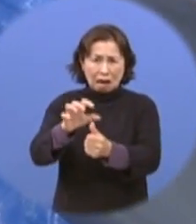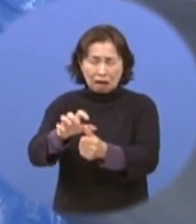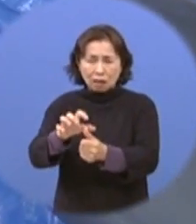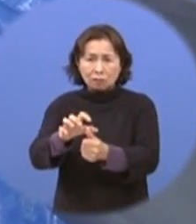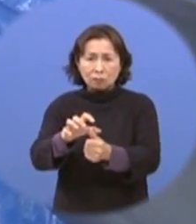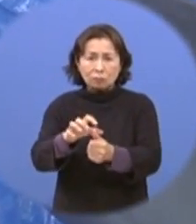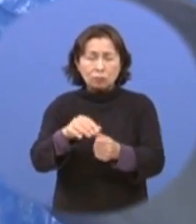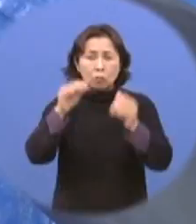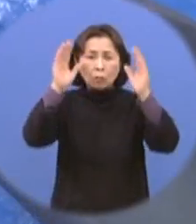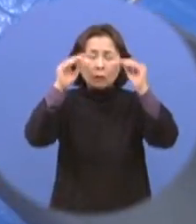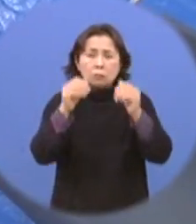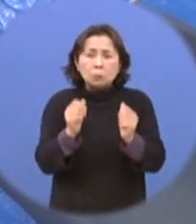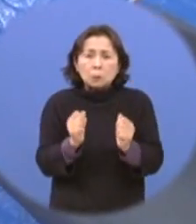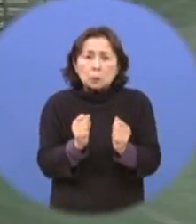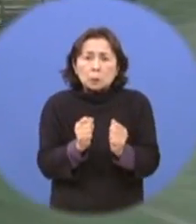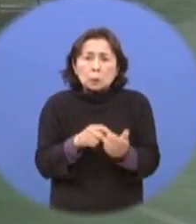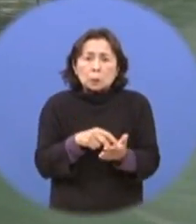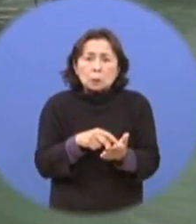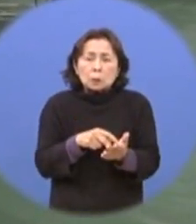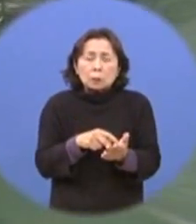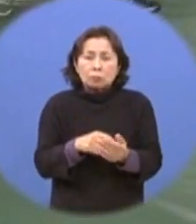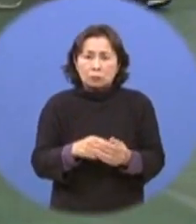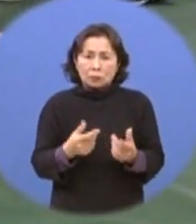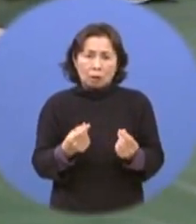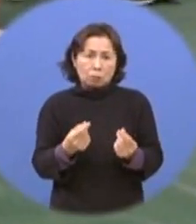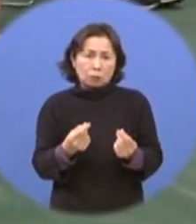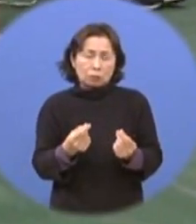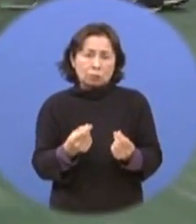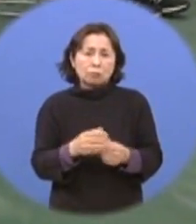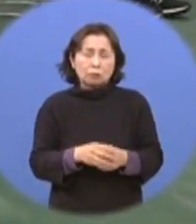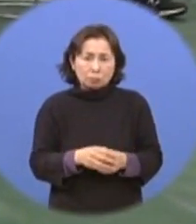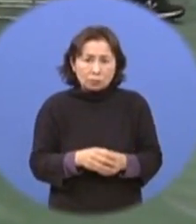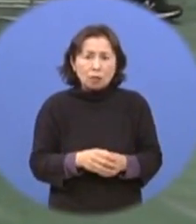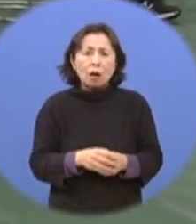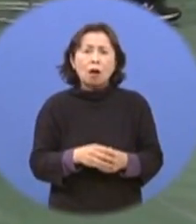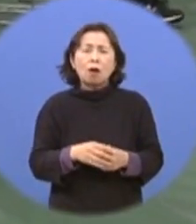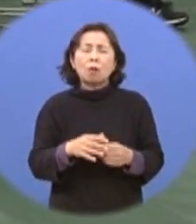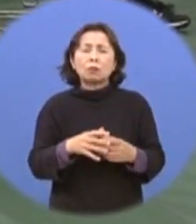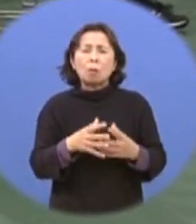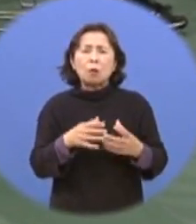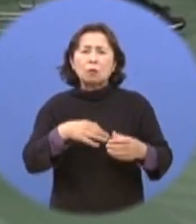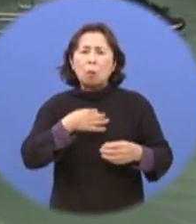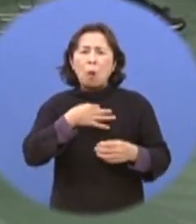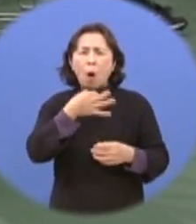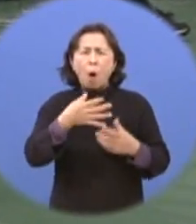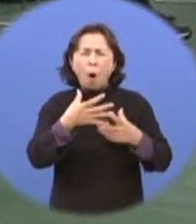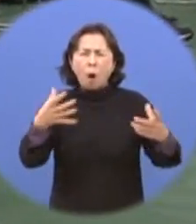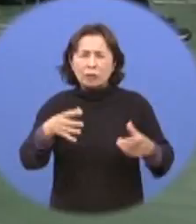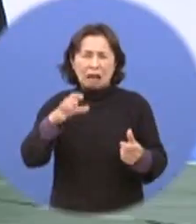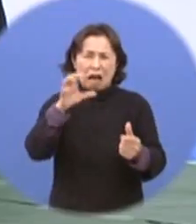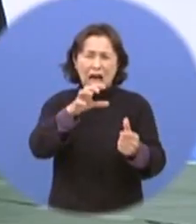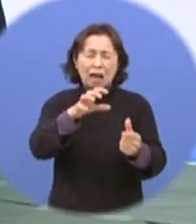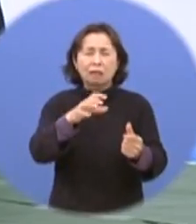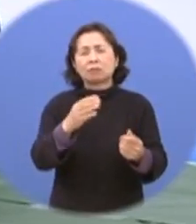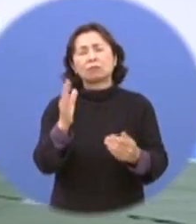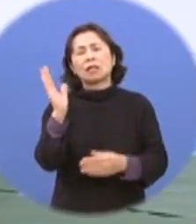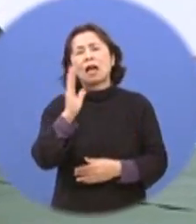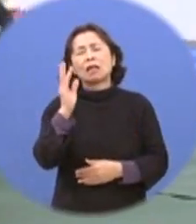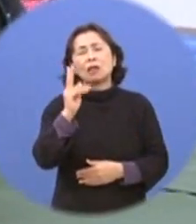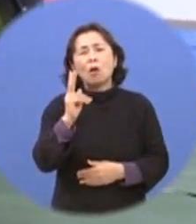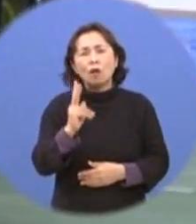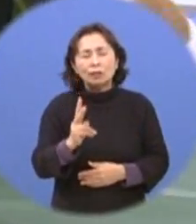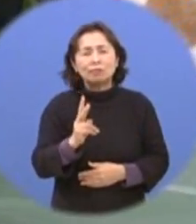一種9してしまったり高級の場でコレハダメっていう思いを出してしまう結果になりますそういうことがないようにお伝えしまし